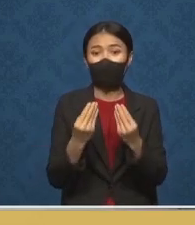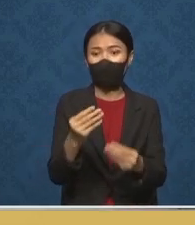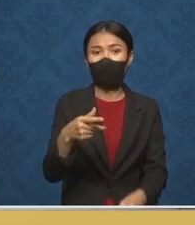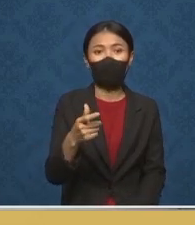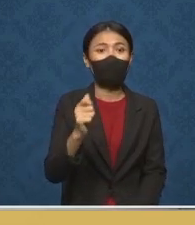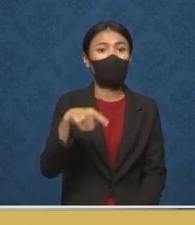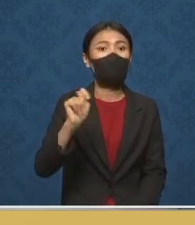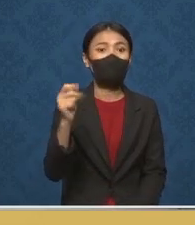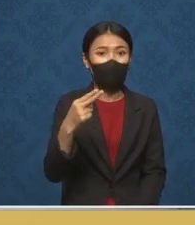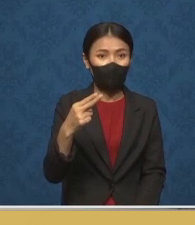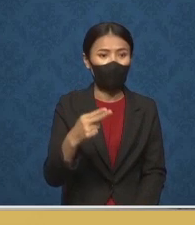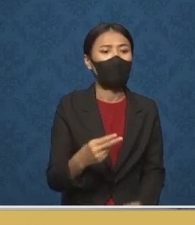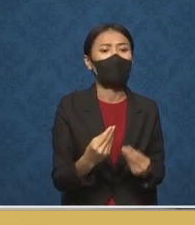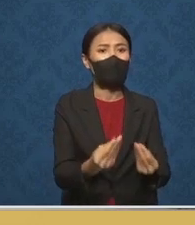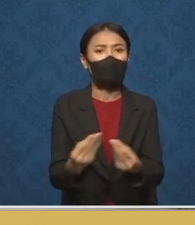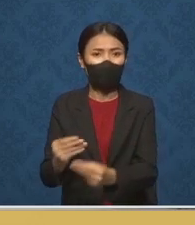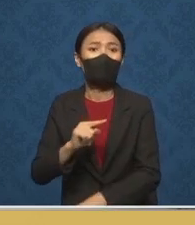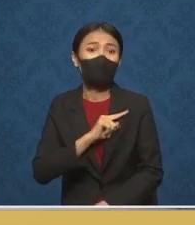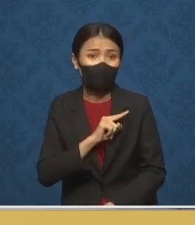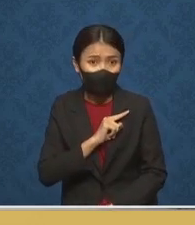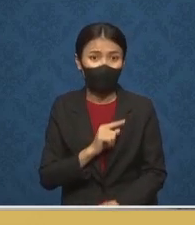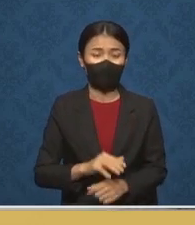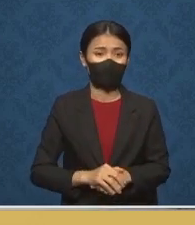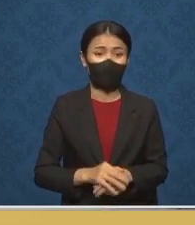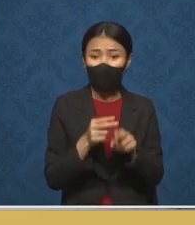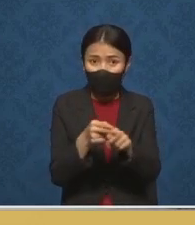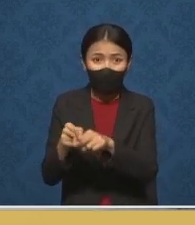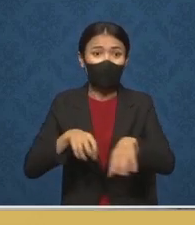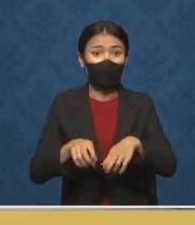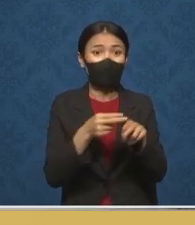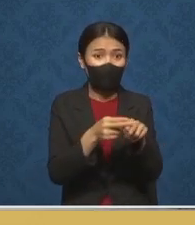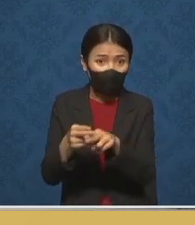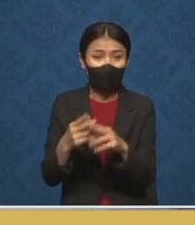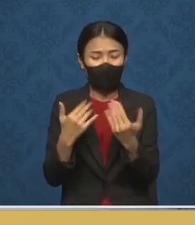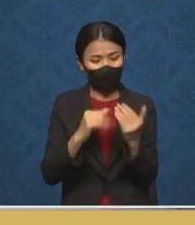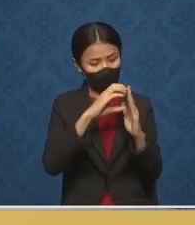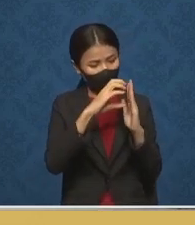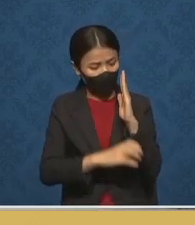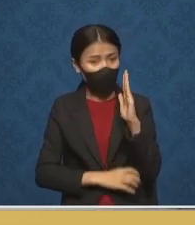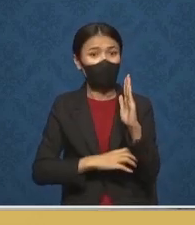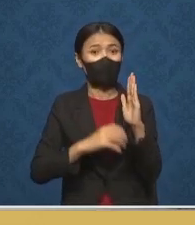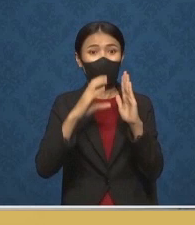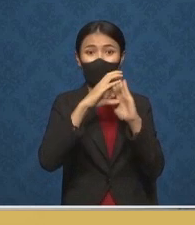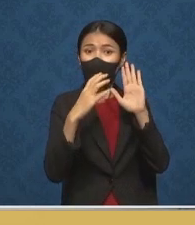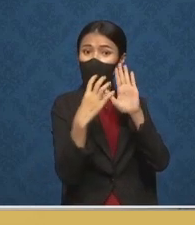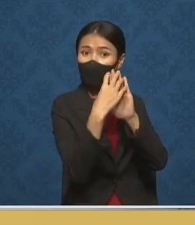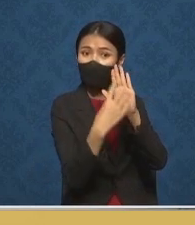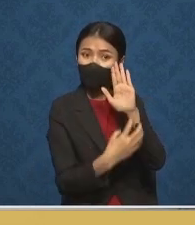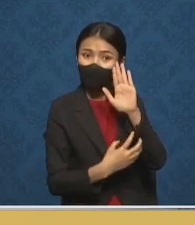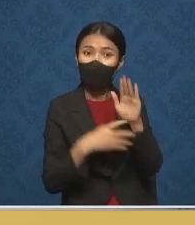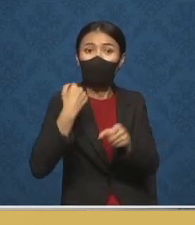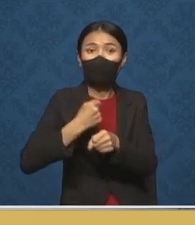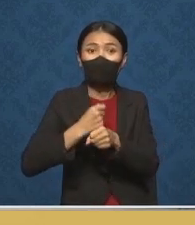ซึ่งเขารู้ปัญหาความต้องการดีแล้วเรื่องต่างๆที่เอามาทำส่วนภูมิภาคนั้นน่ะสิ่งสำคั